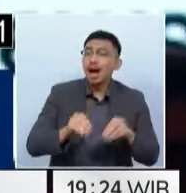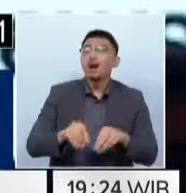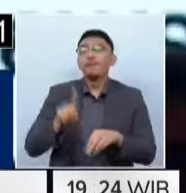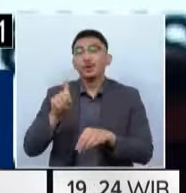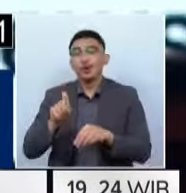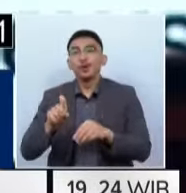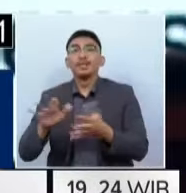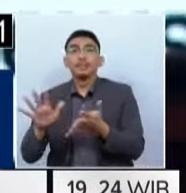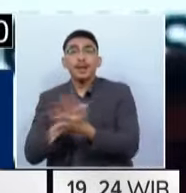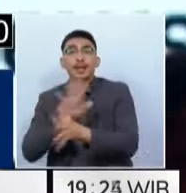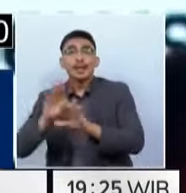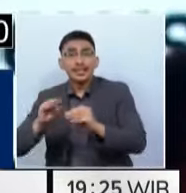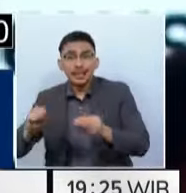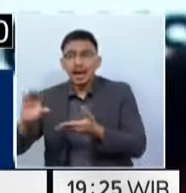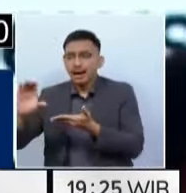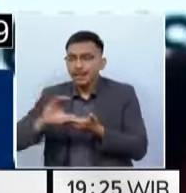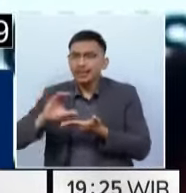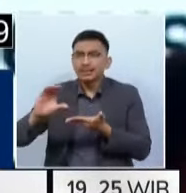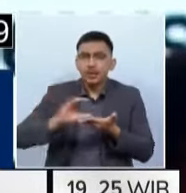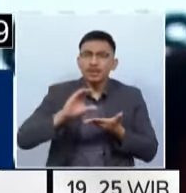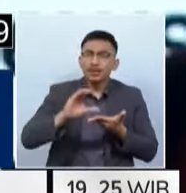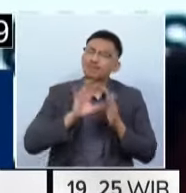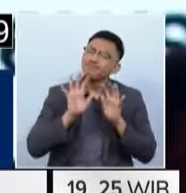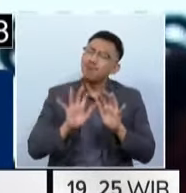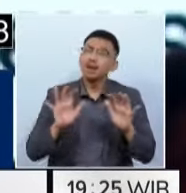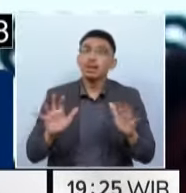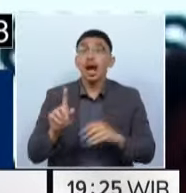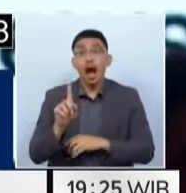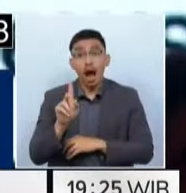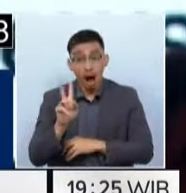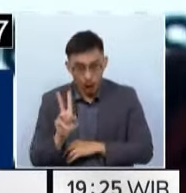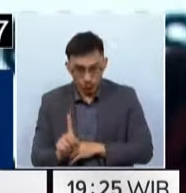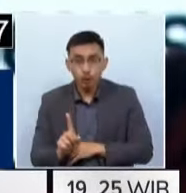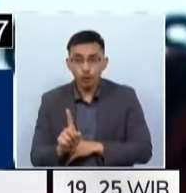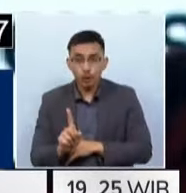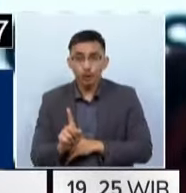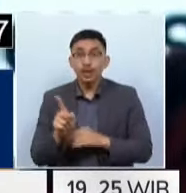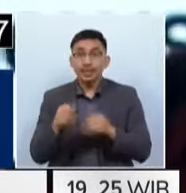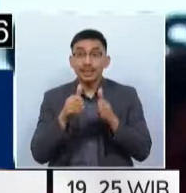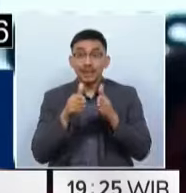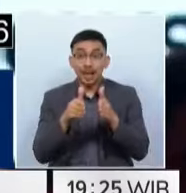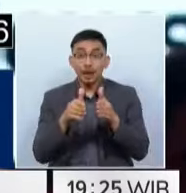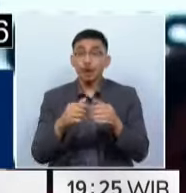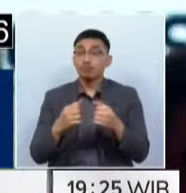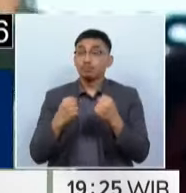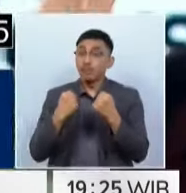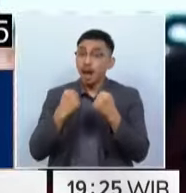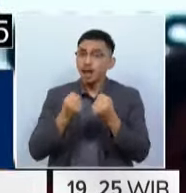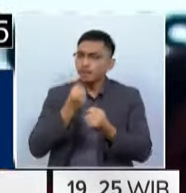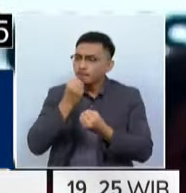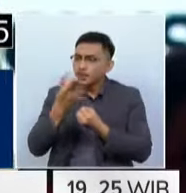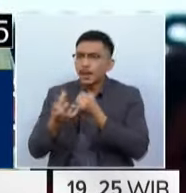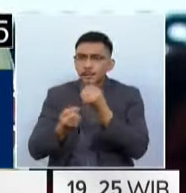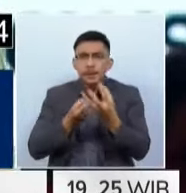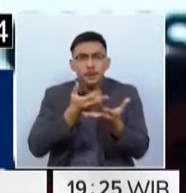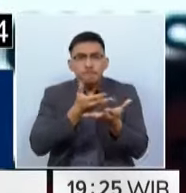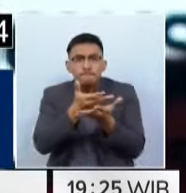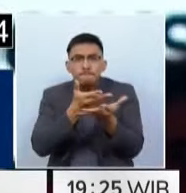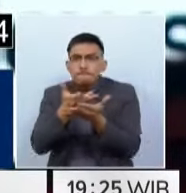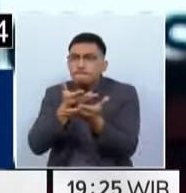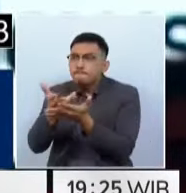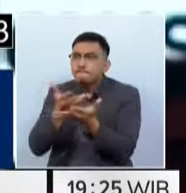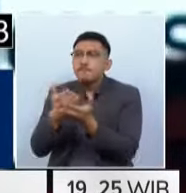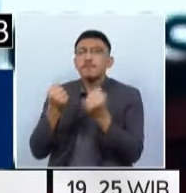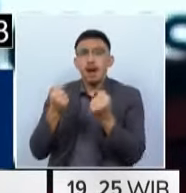harus lebih banyak maka kita mesti memperkuat infrastruktur diplomasi kita duta besar Para diplomat dan